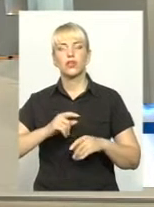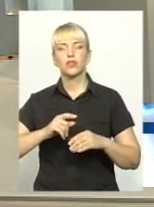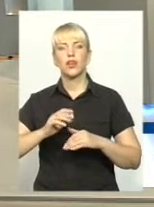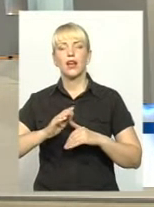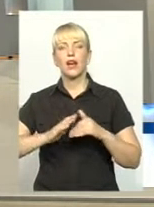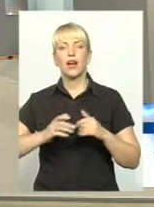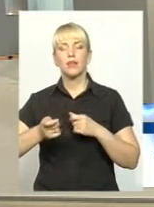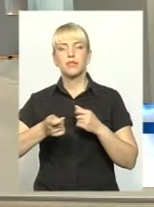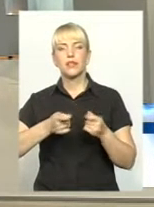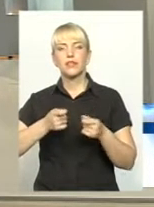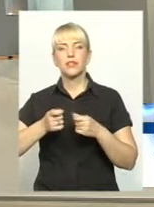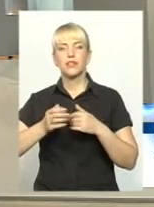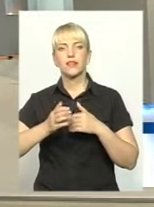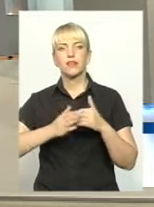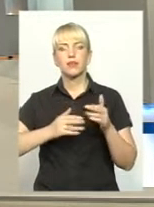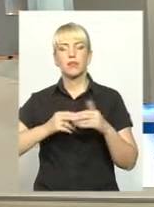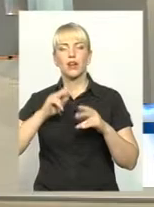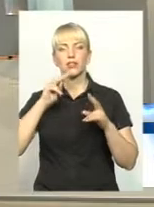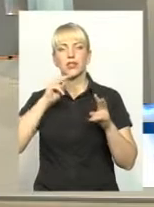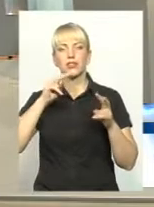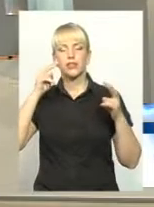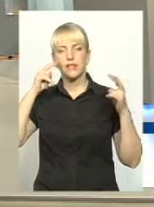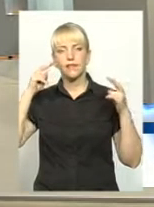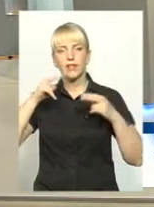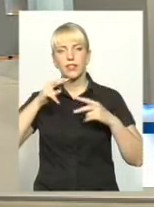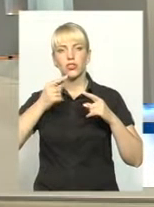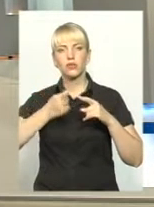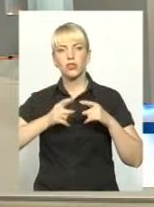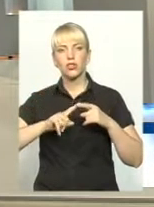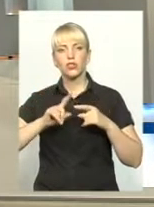практики свідчить про те, що